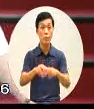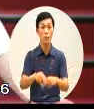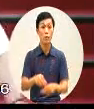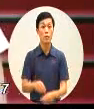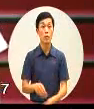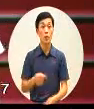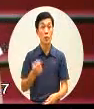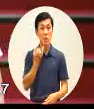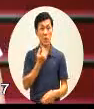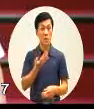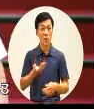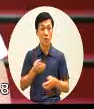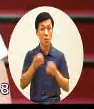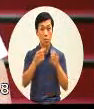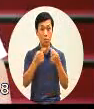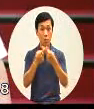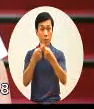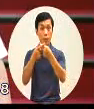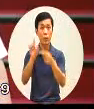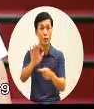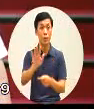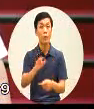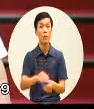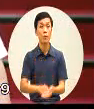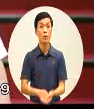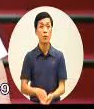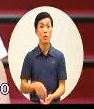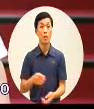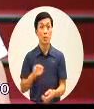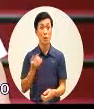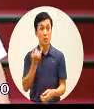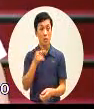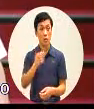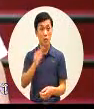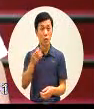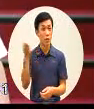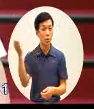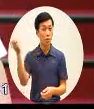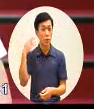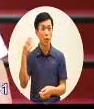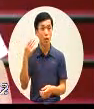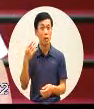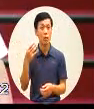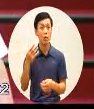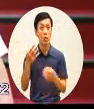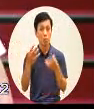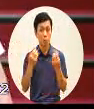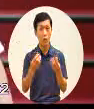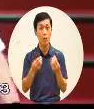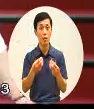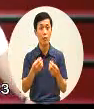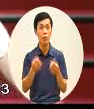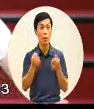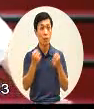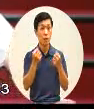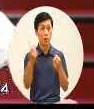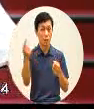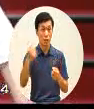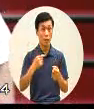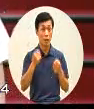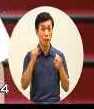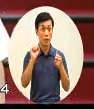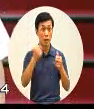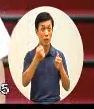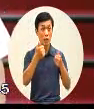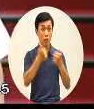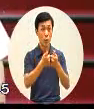有较激动哈，但是我相信讲，这个都是有些听不进去的话，不要在我们的意思听